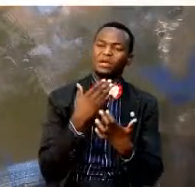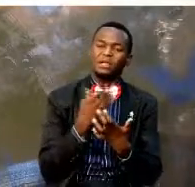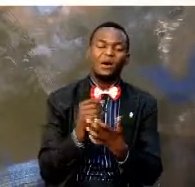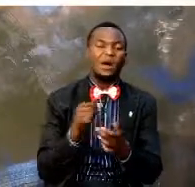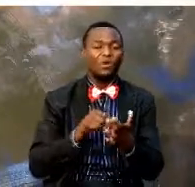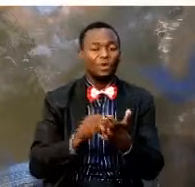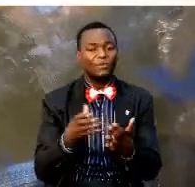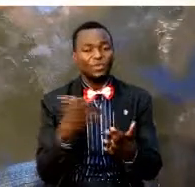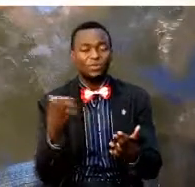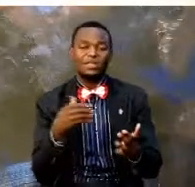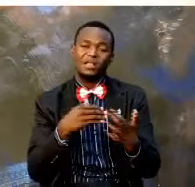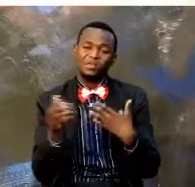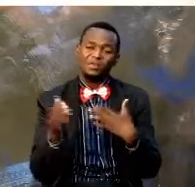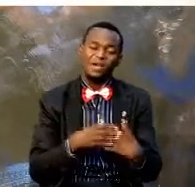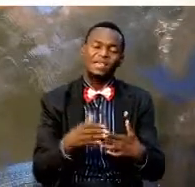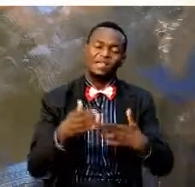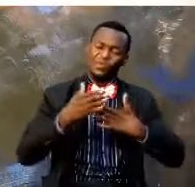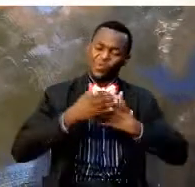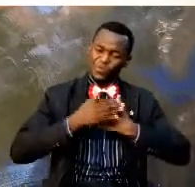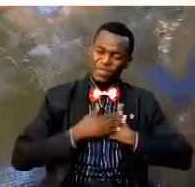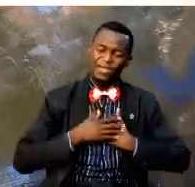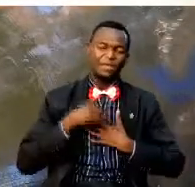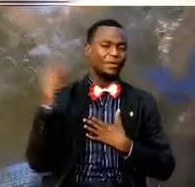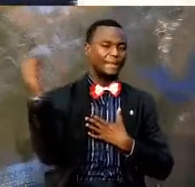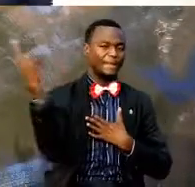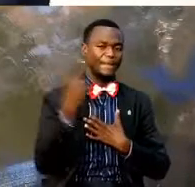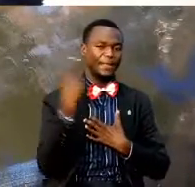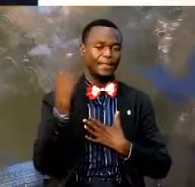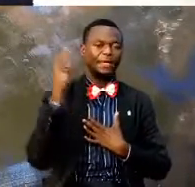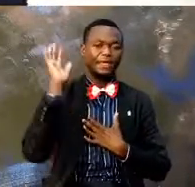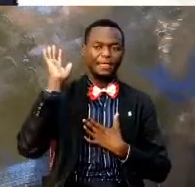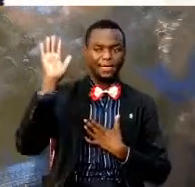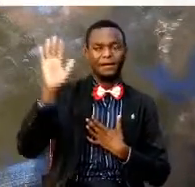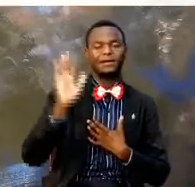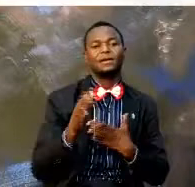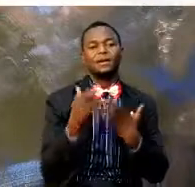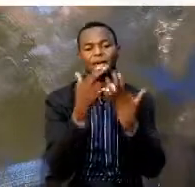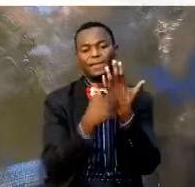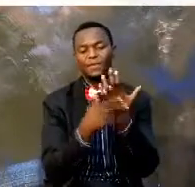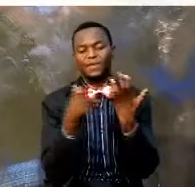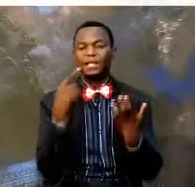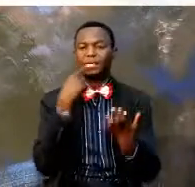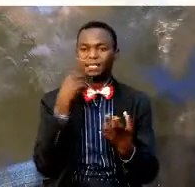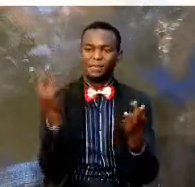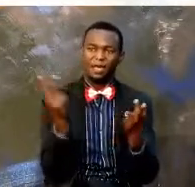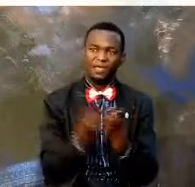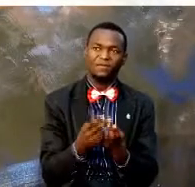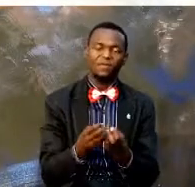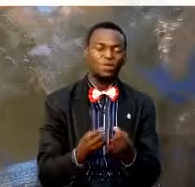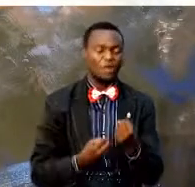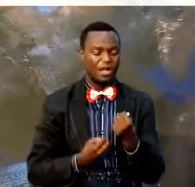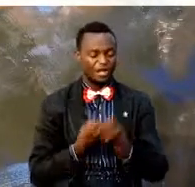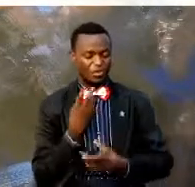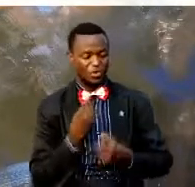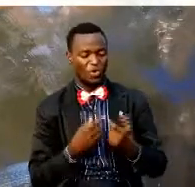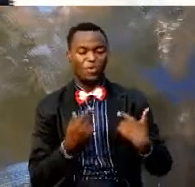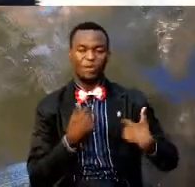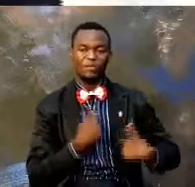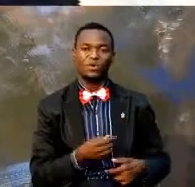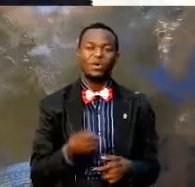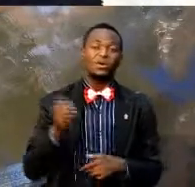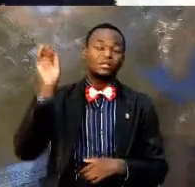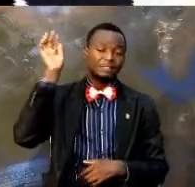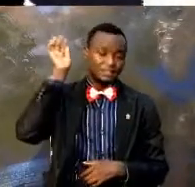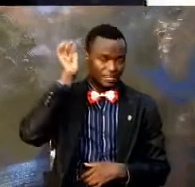chochote alichofanya, ni upendo peke yake. Biblia inasema waliposikia hivyo walichomwa mioyo. Ndugu zangu